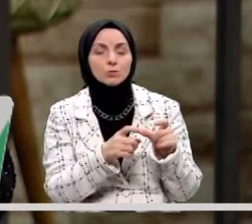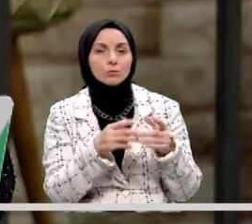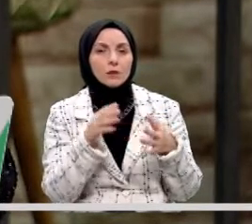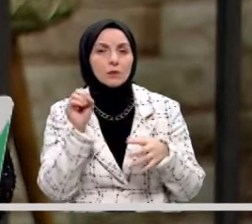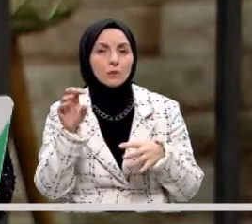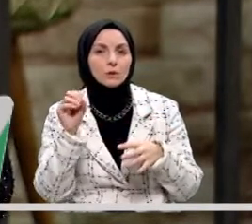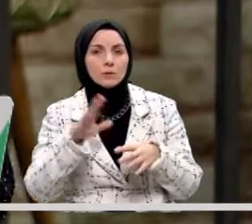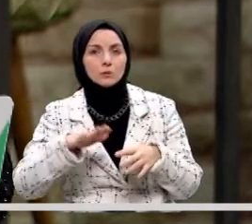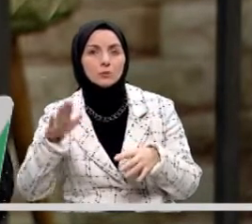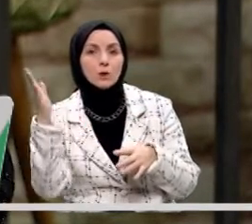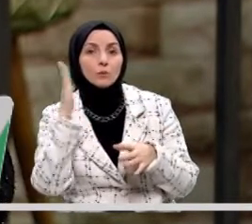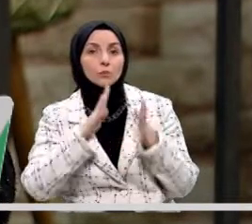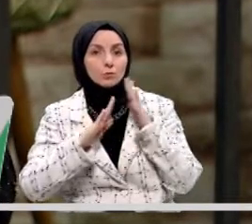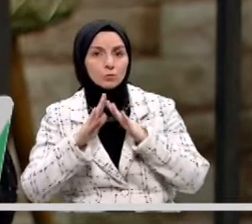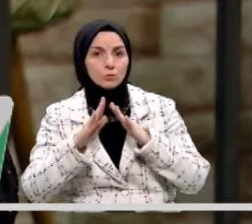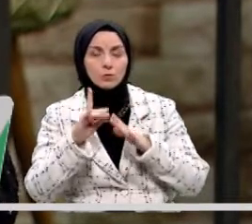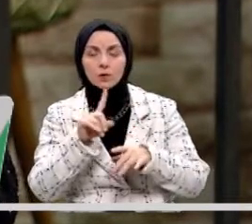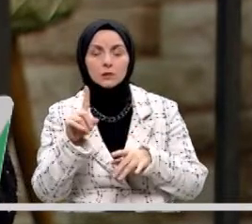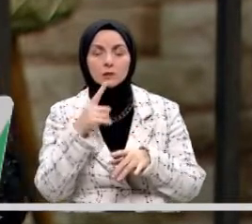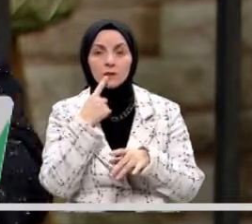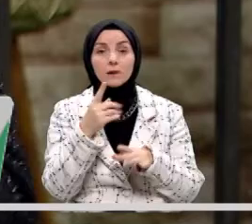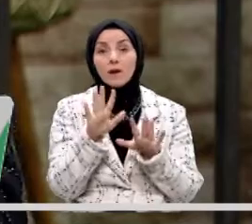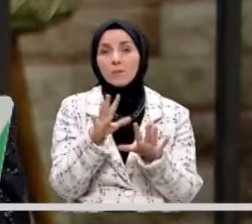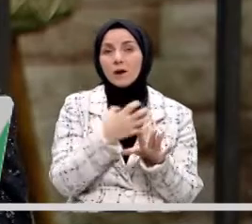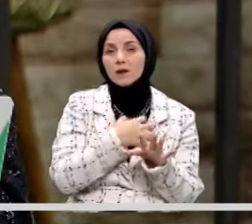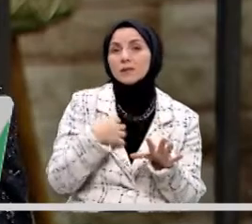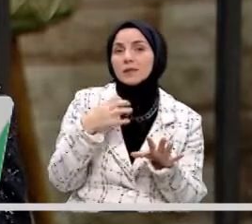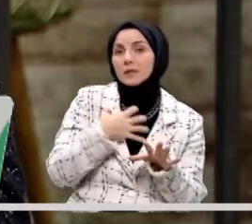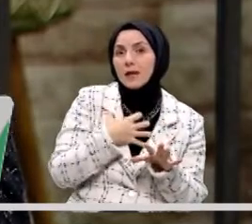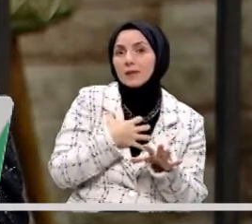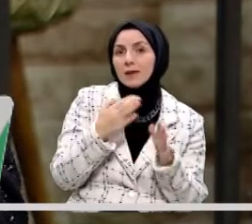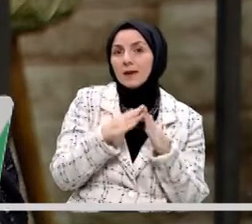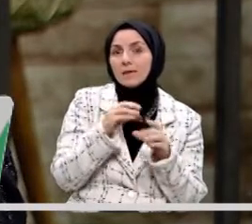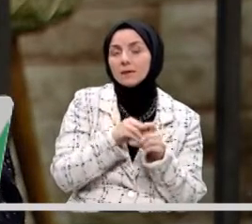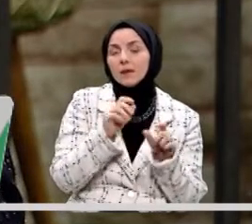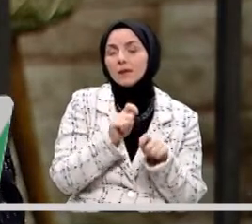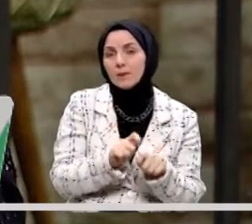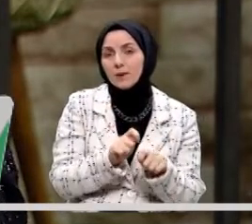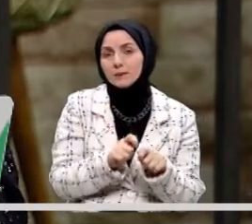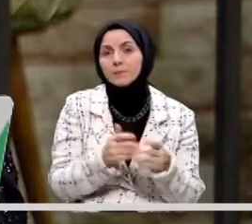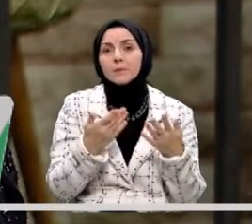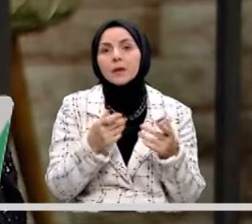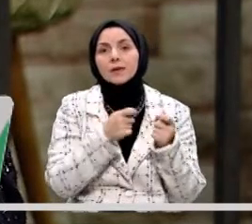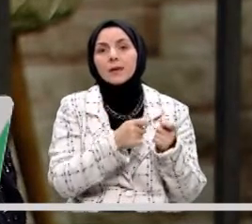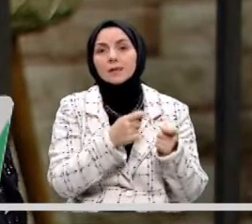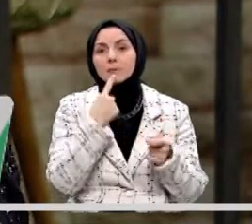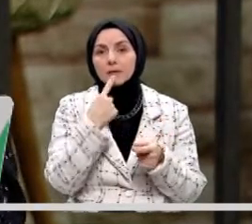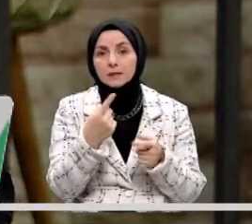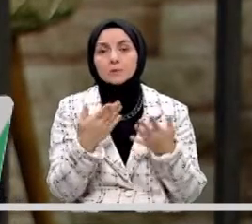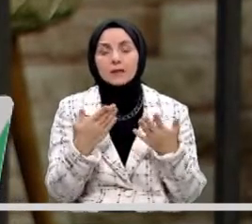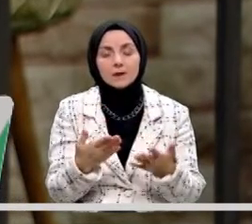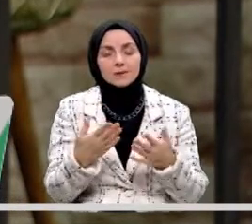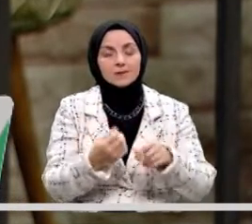de ilk önce bizim çocuklarımızı yetiştirirken okul ortamında ne beklediğimiz de çok önemli eğitim dediğiniz Aslında